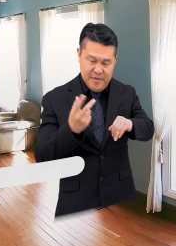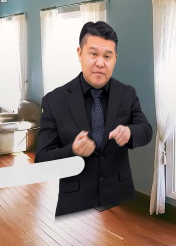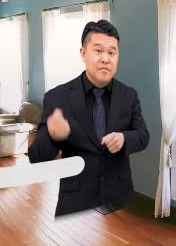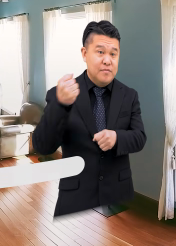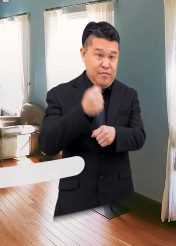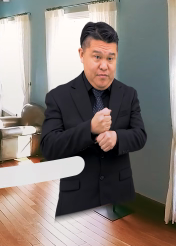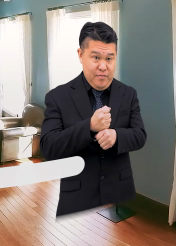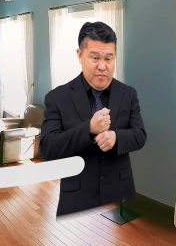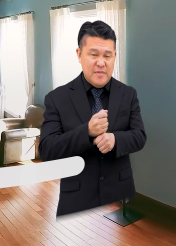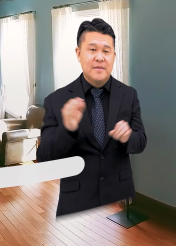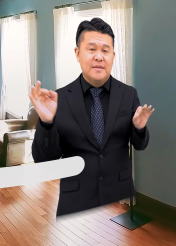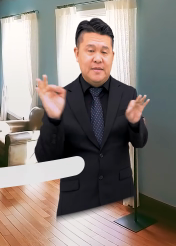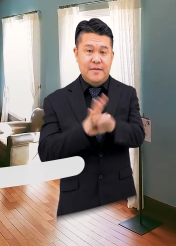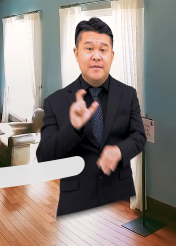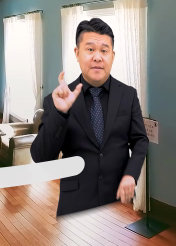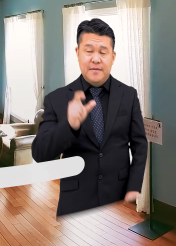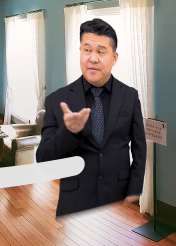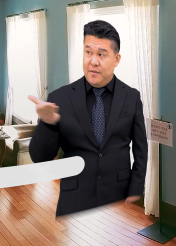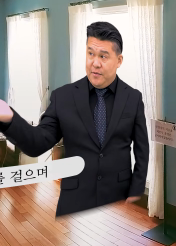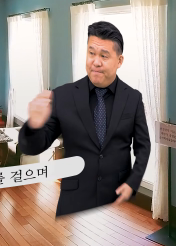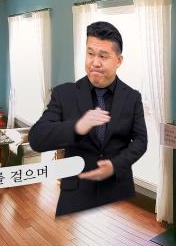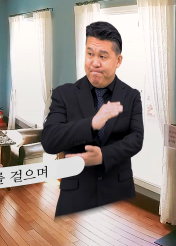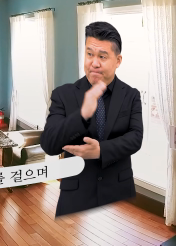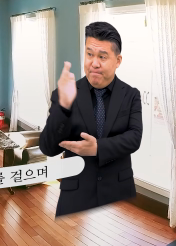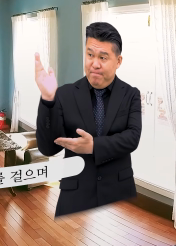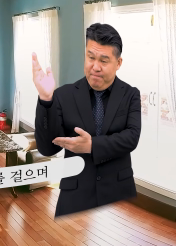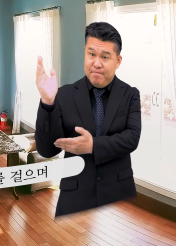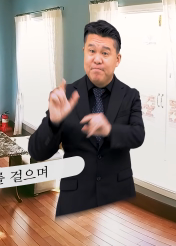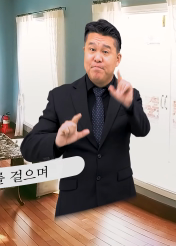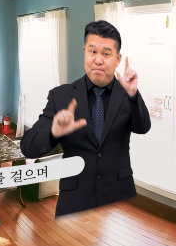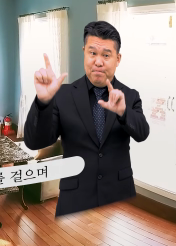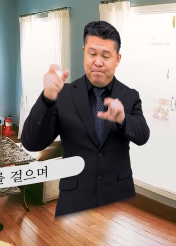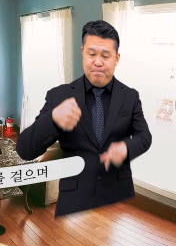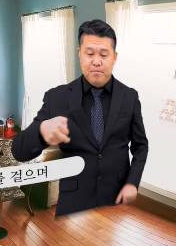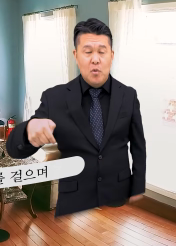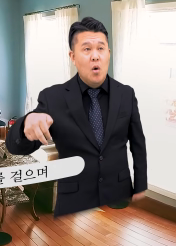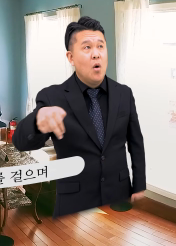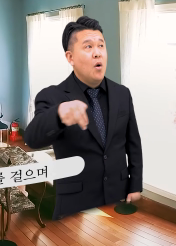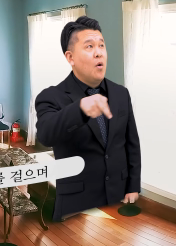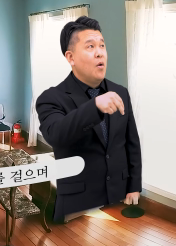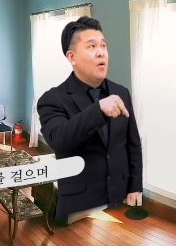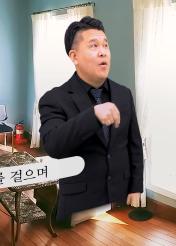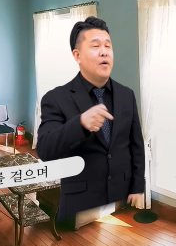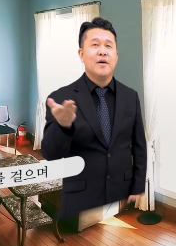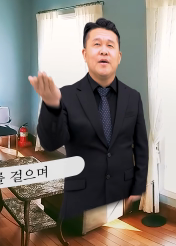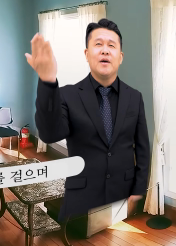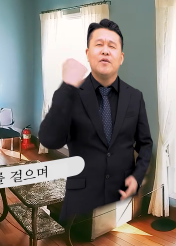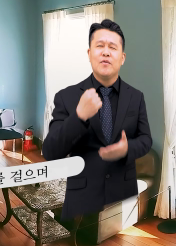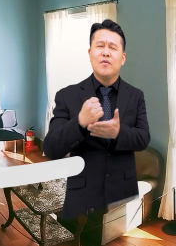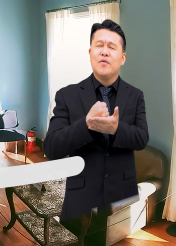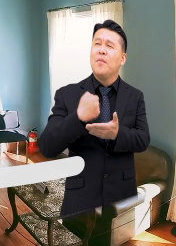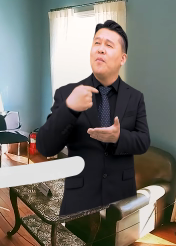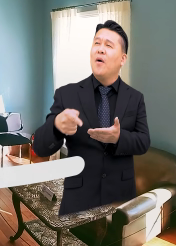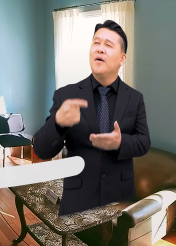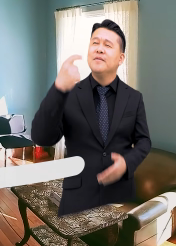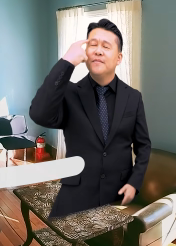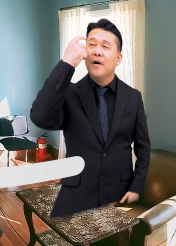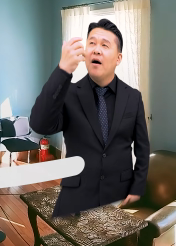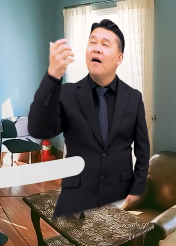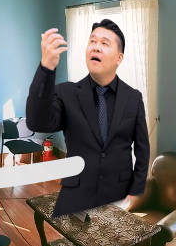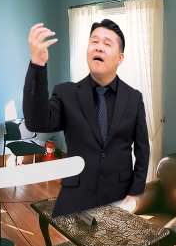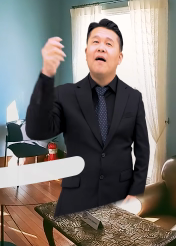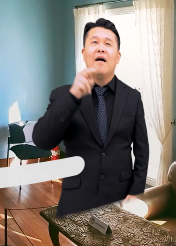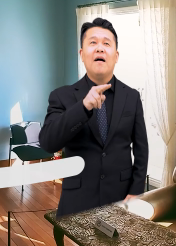무너지고 다시 세워져도 결코 사라지지 않는 당신의 이야기를 걸으며 그날의